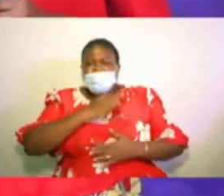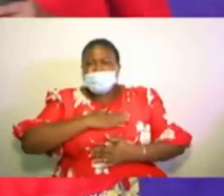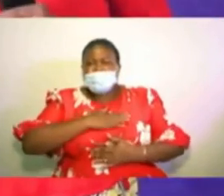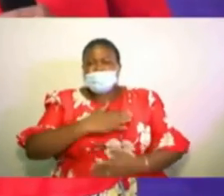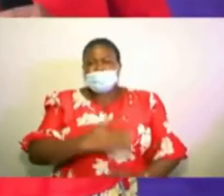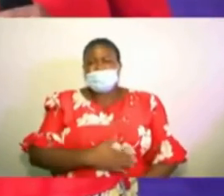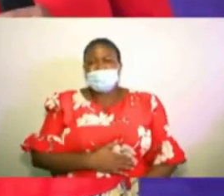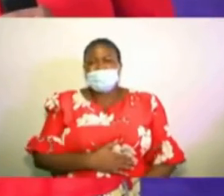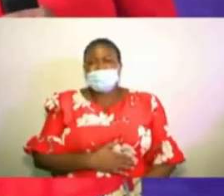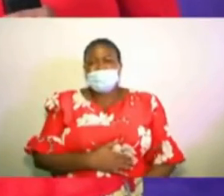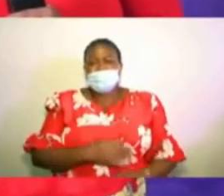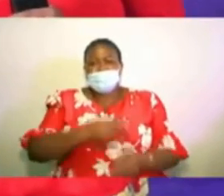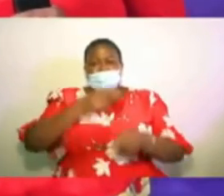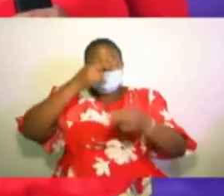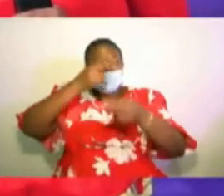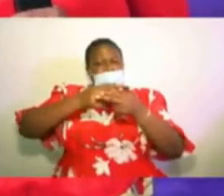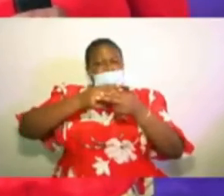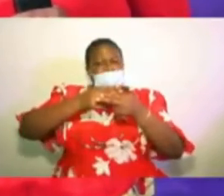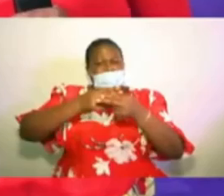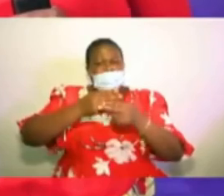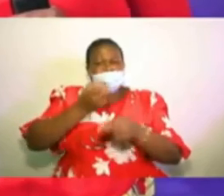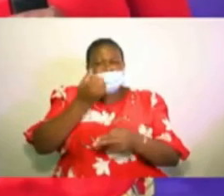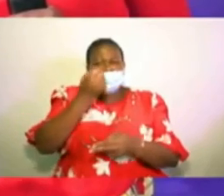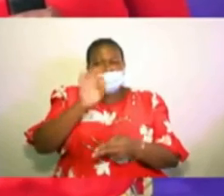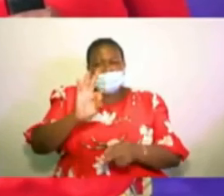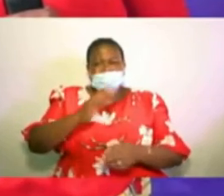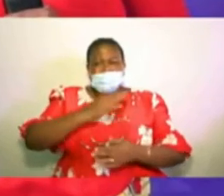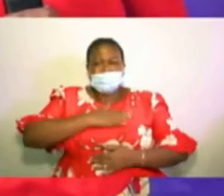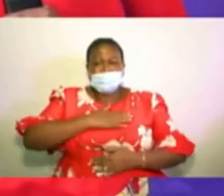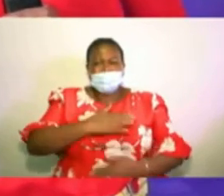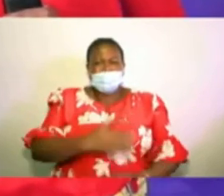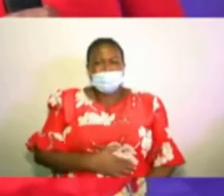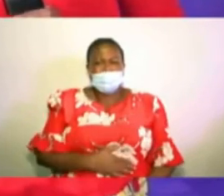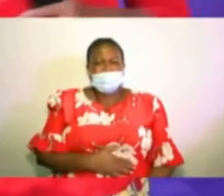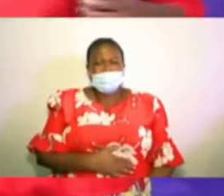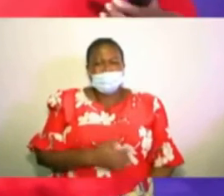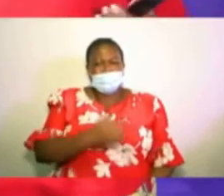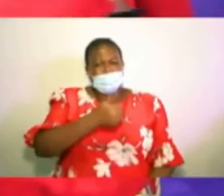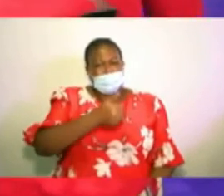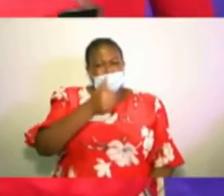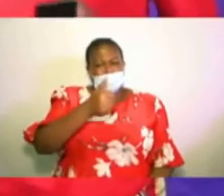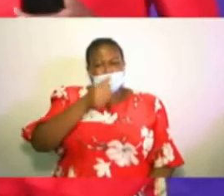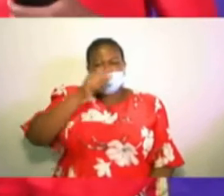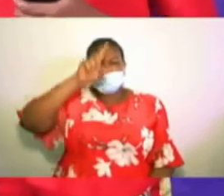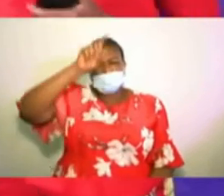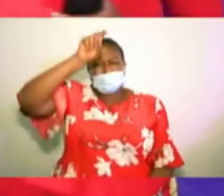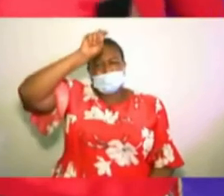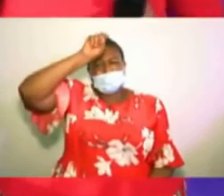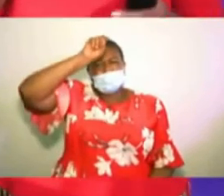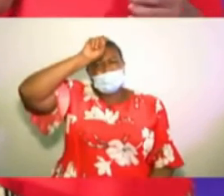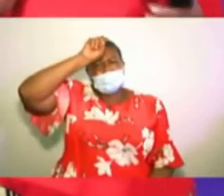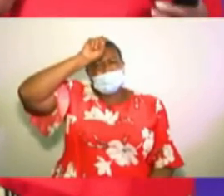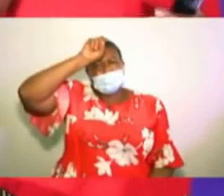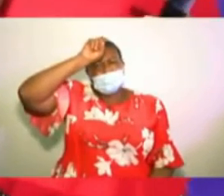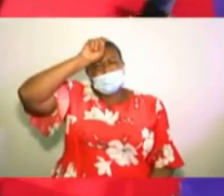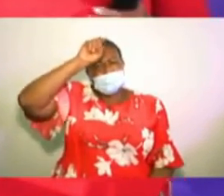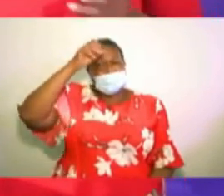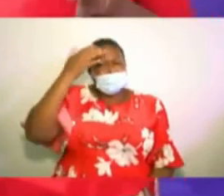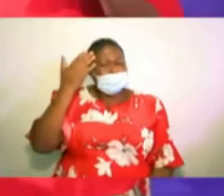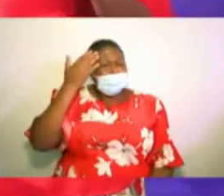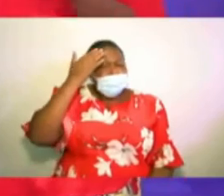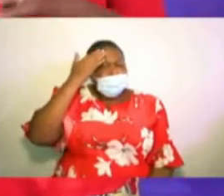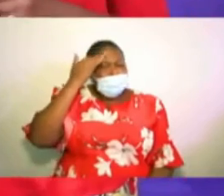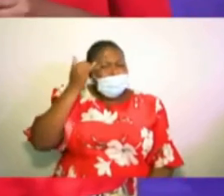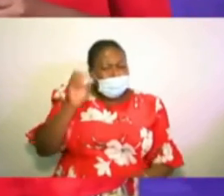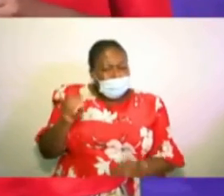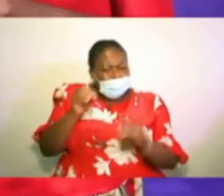corps. I said, why name of body? Why pourquoi? Not name of the person? Pourquoi nom du corps et non